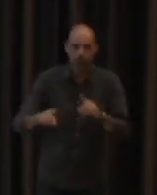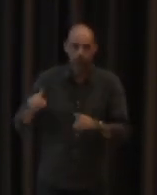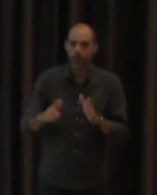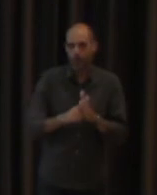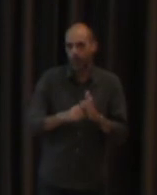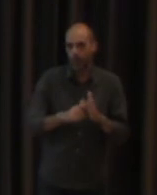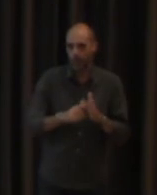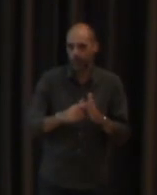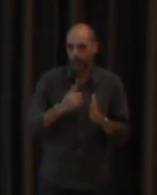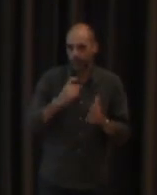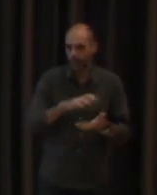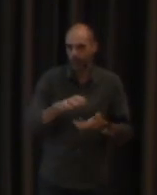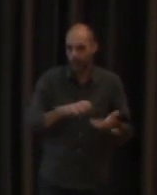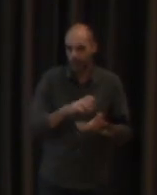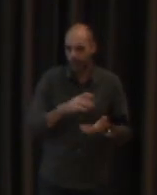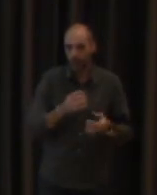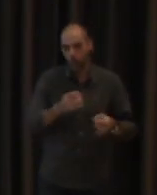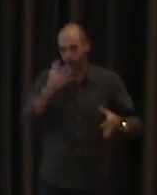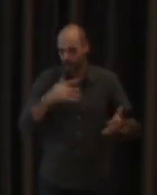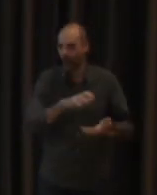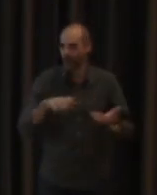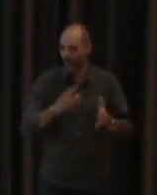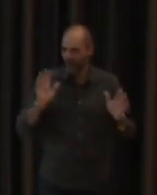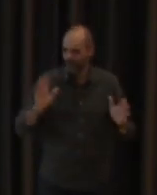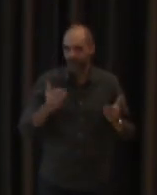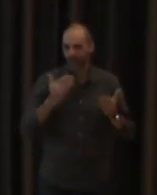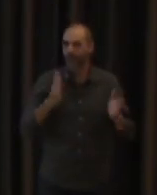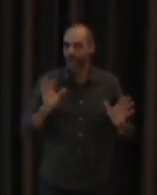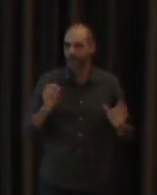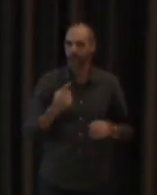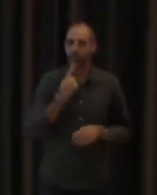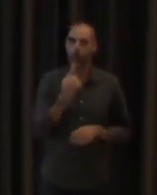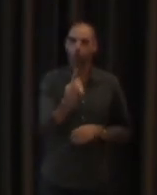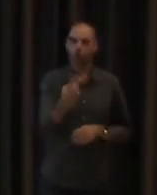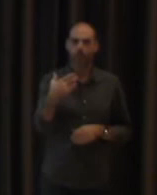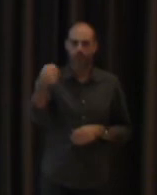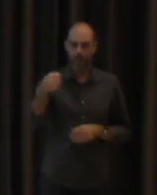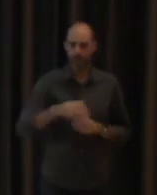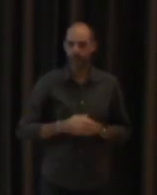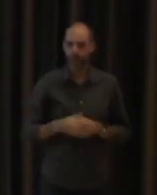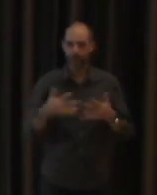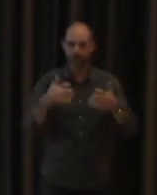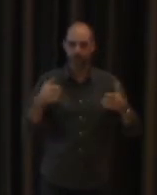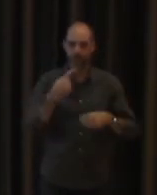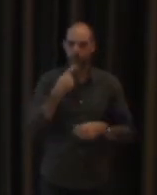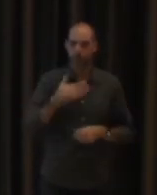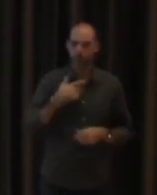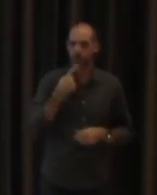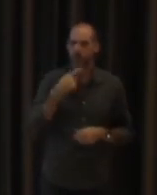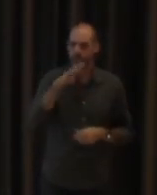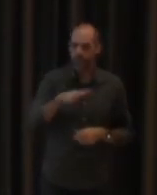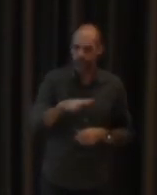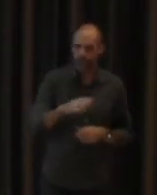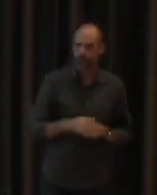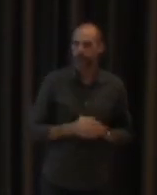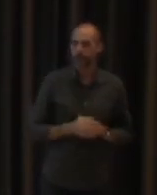ha perquè si no se'ns acabaria la feina. Mireu el cas de 12A. podem dir perfectament bé en català una frase com la de